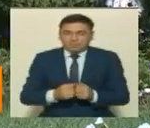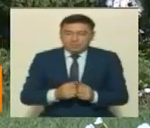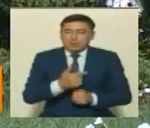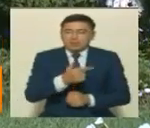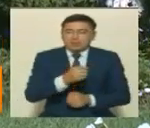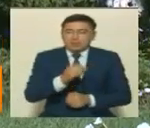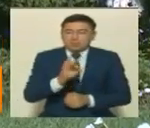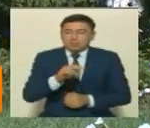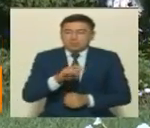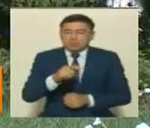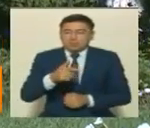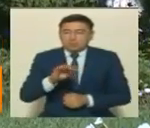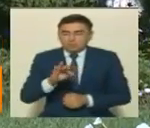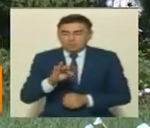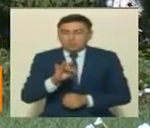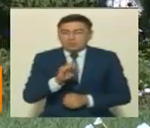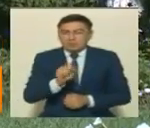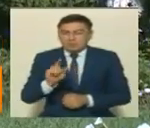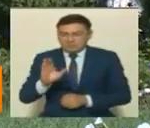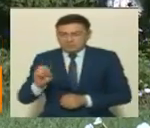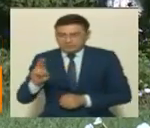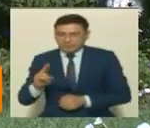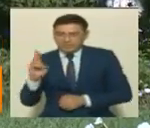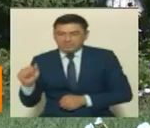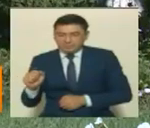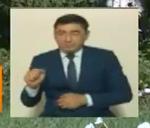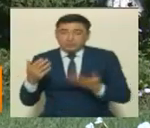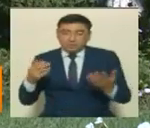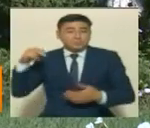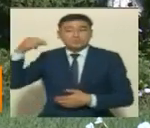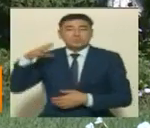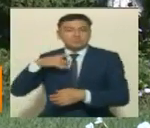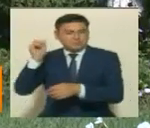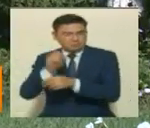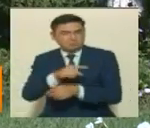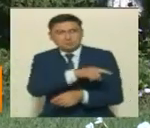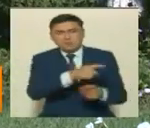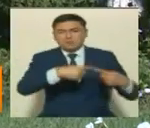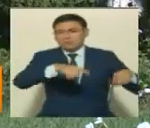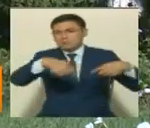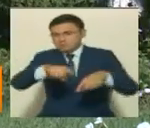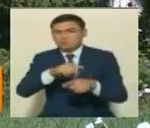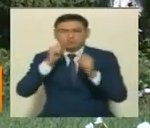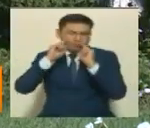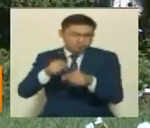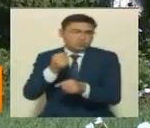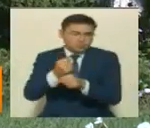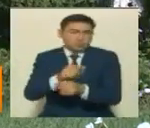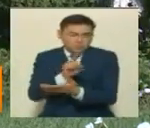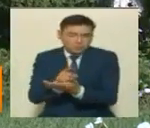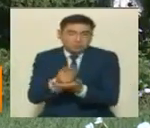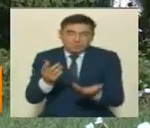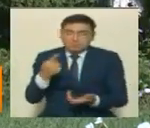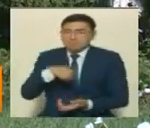что крупные недропользователи должны напрямую заниматься этим вопросом. В среднесрочной перспективе наша компания также будет уделять